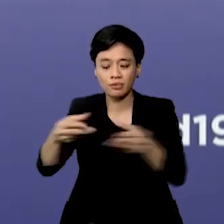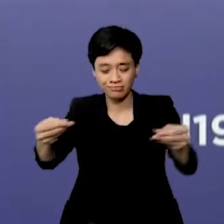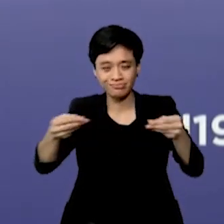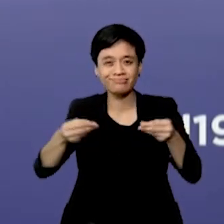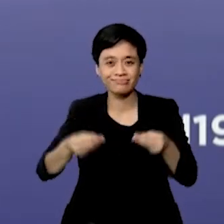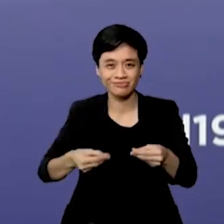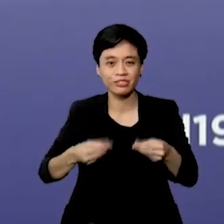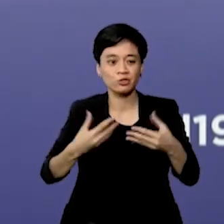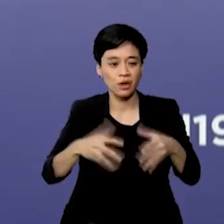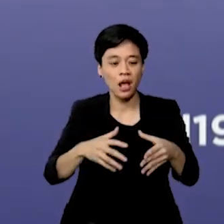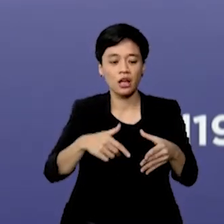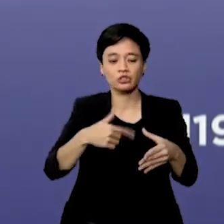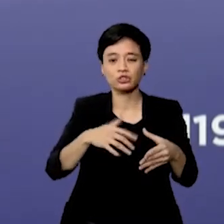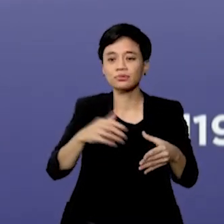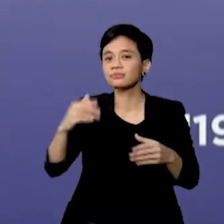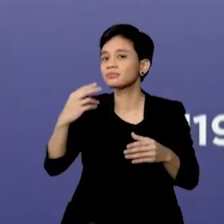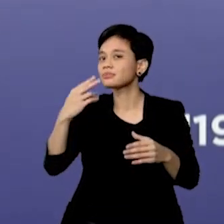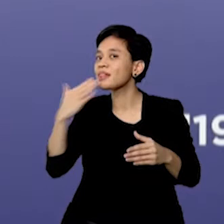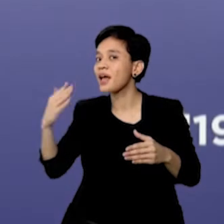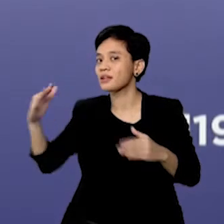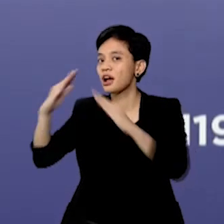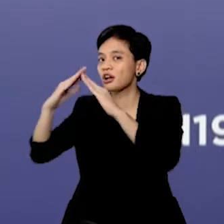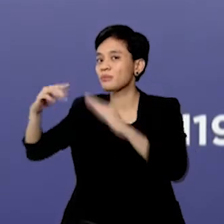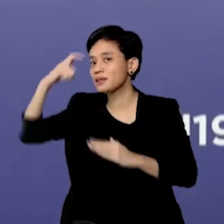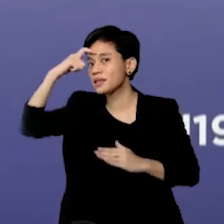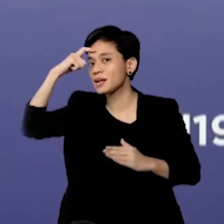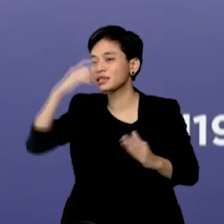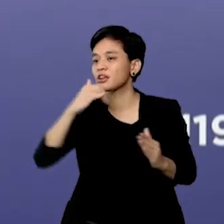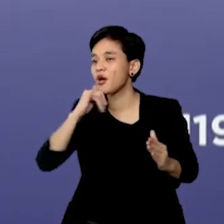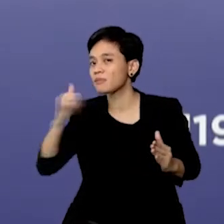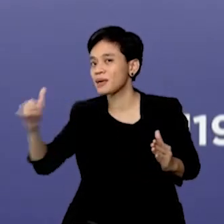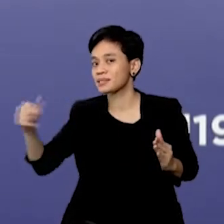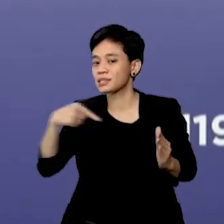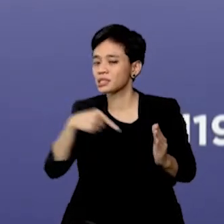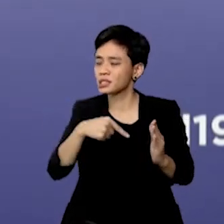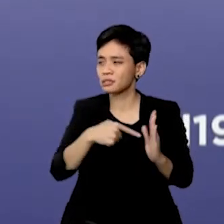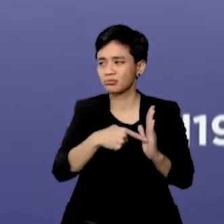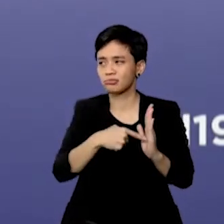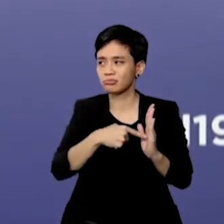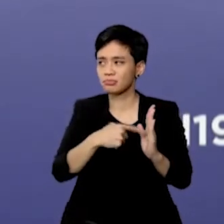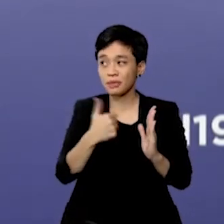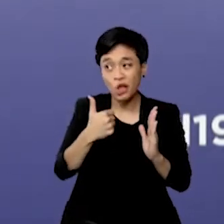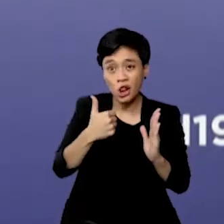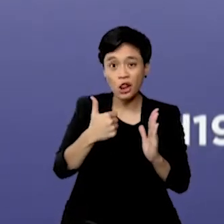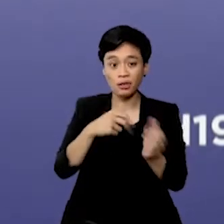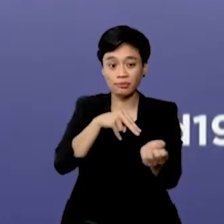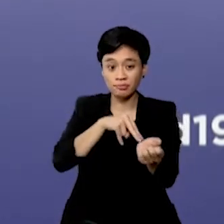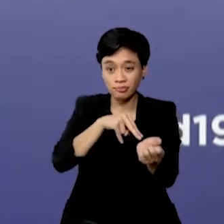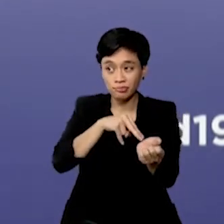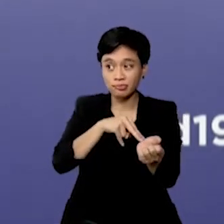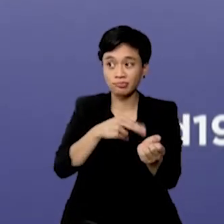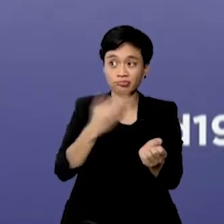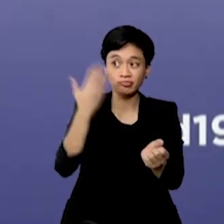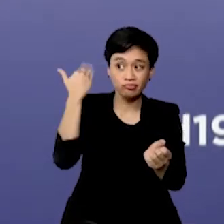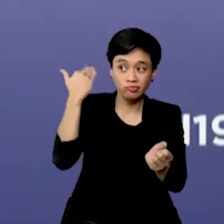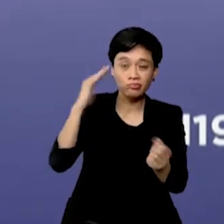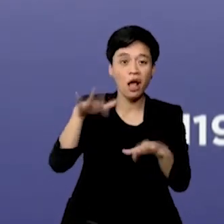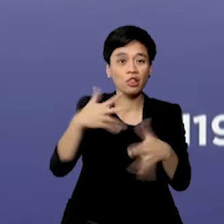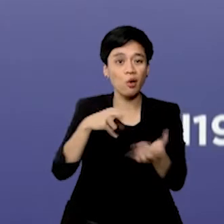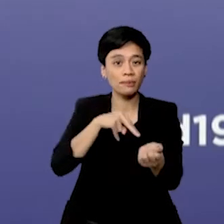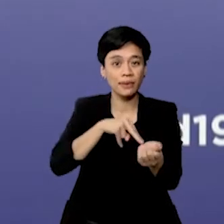kemudian kita konfirmasi dengan data rumah sakit untuk memastikan apakah ini pasien follow up atau pasien